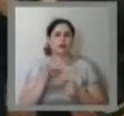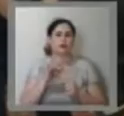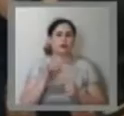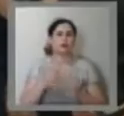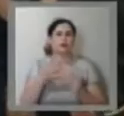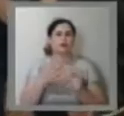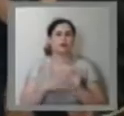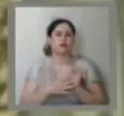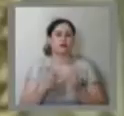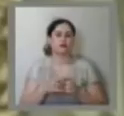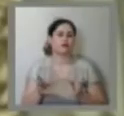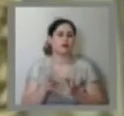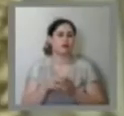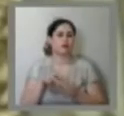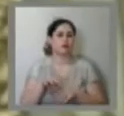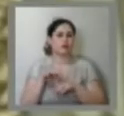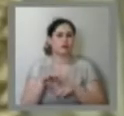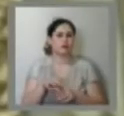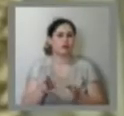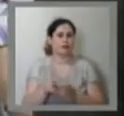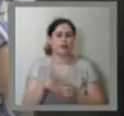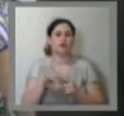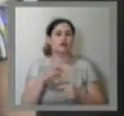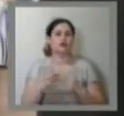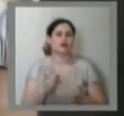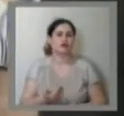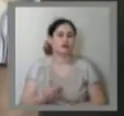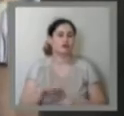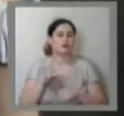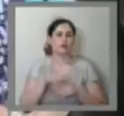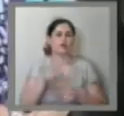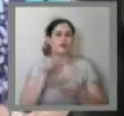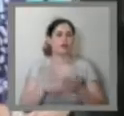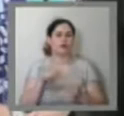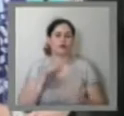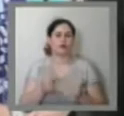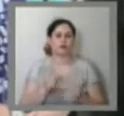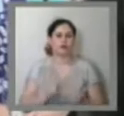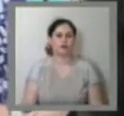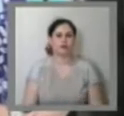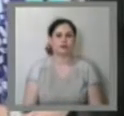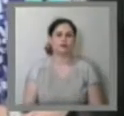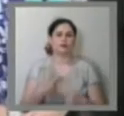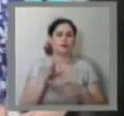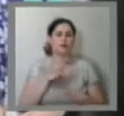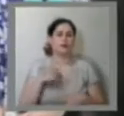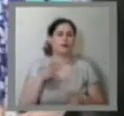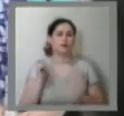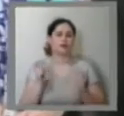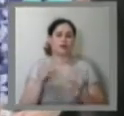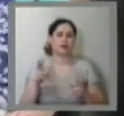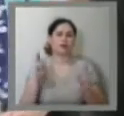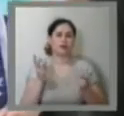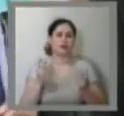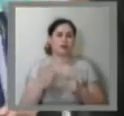йдуть пліч-опліч. Говорять, через все життя пронесли вірність один одному. Були на дискотеці, на танцях, ми тоді